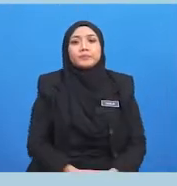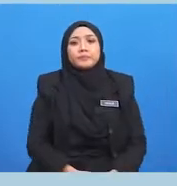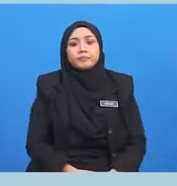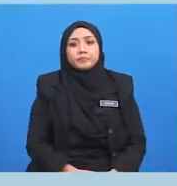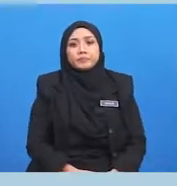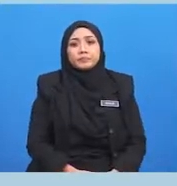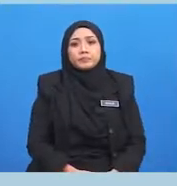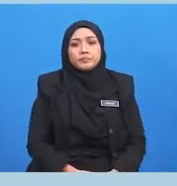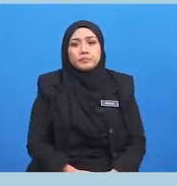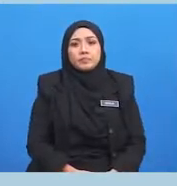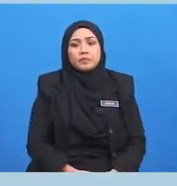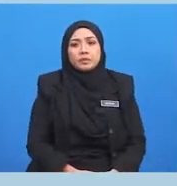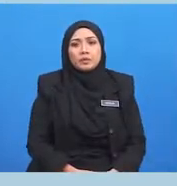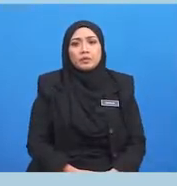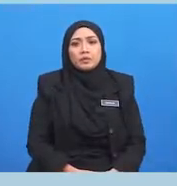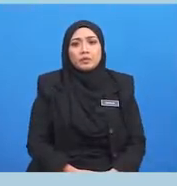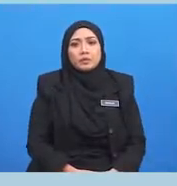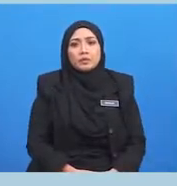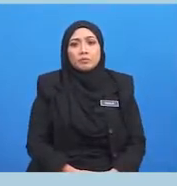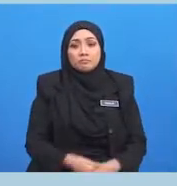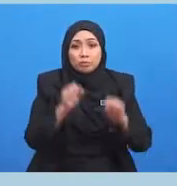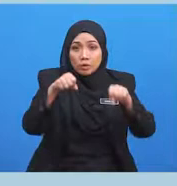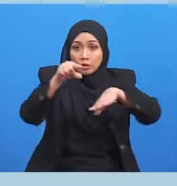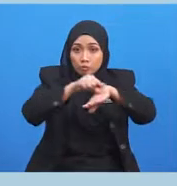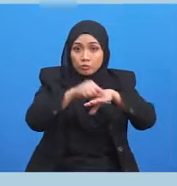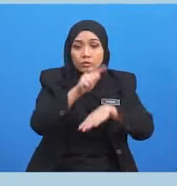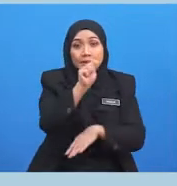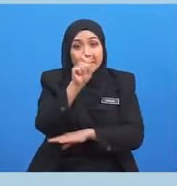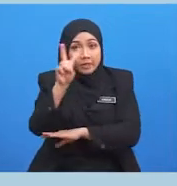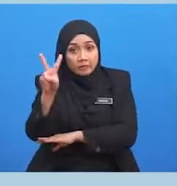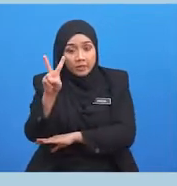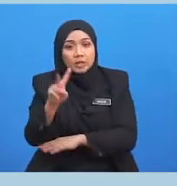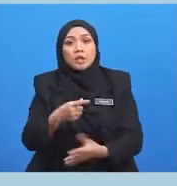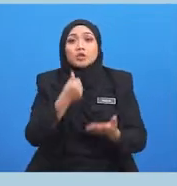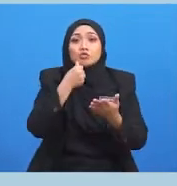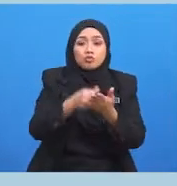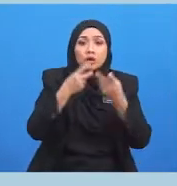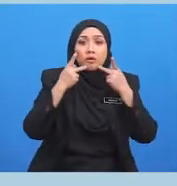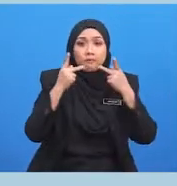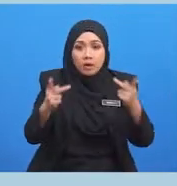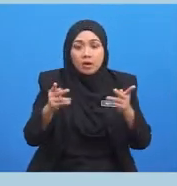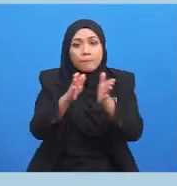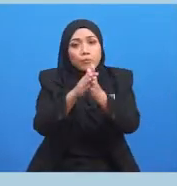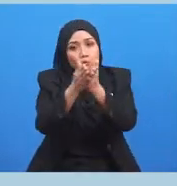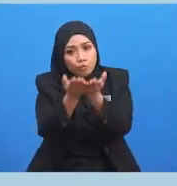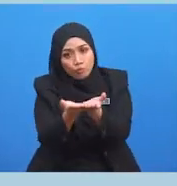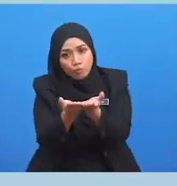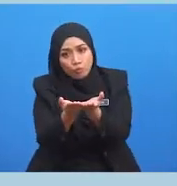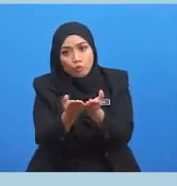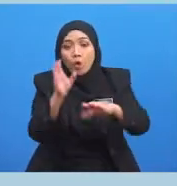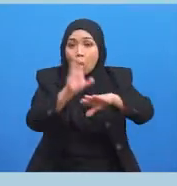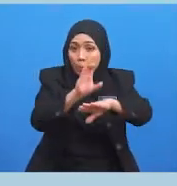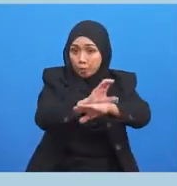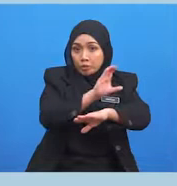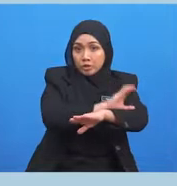ini, antaranya ialah televisyen, surat khabar, buku,